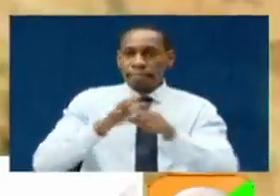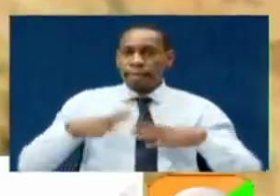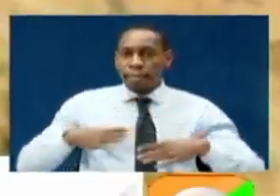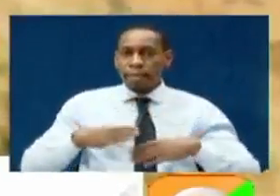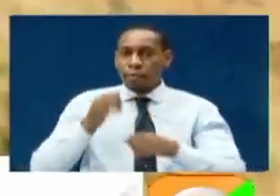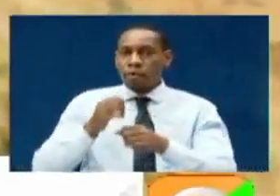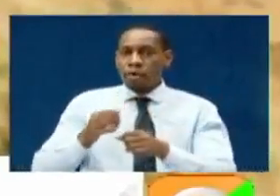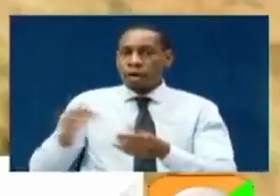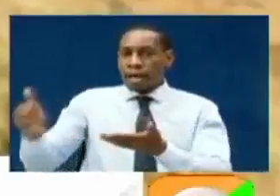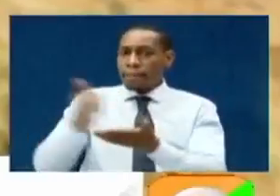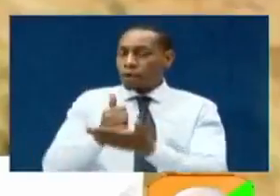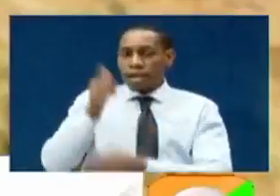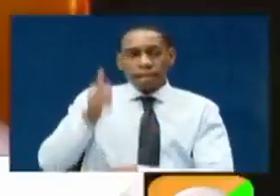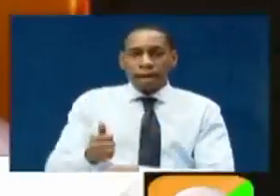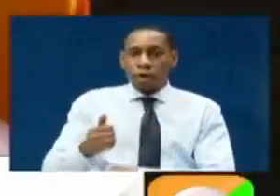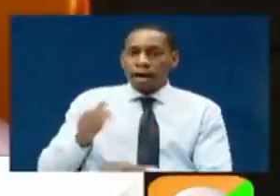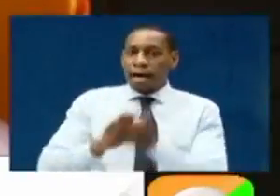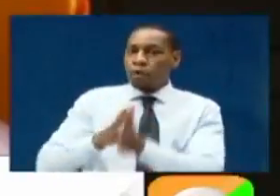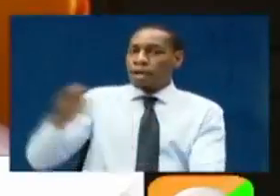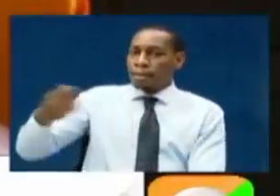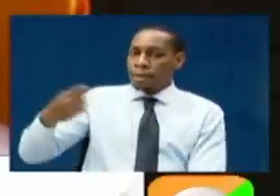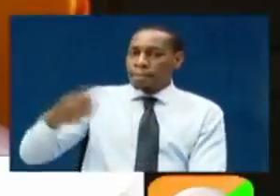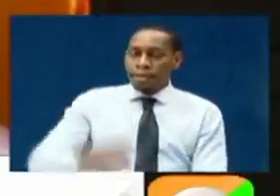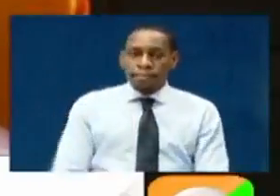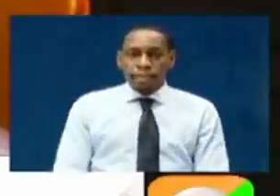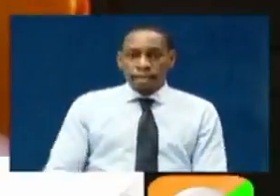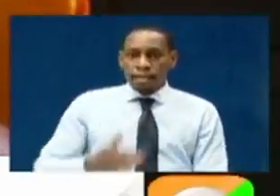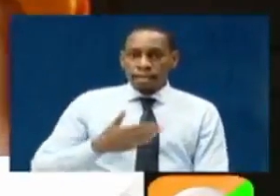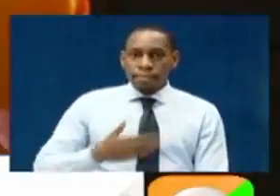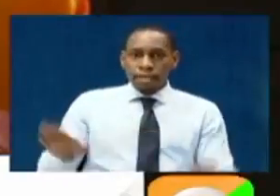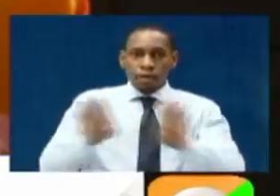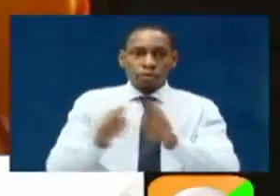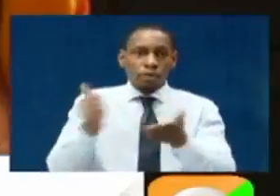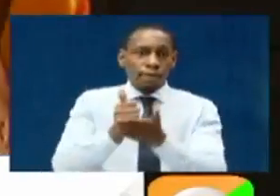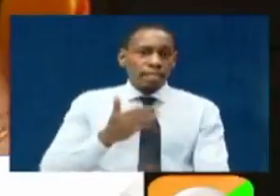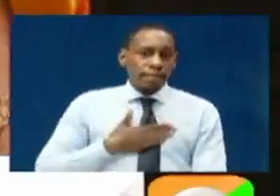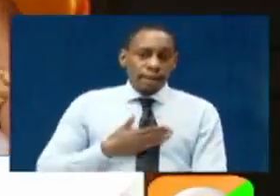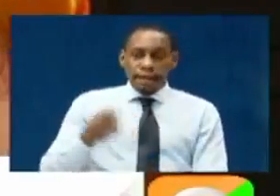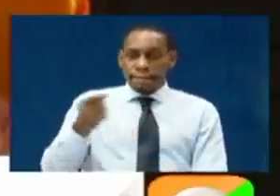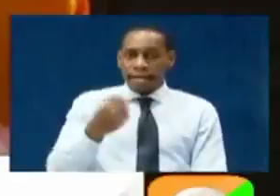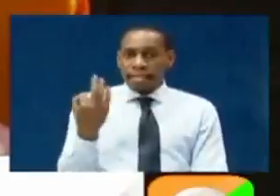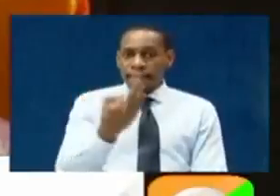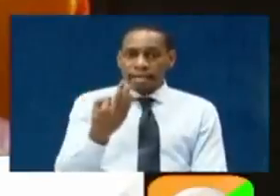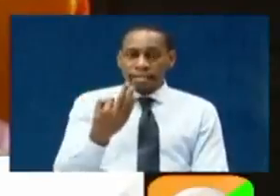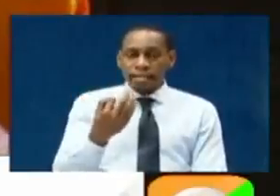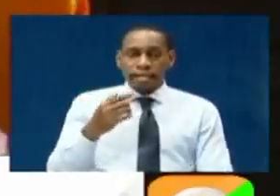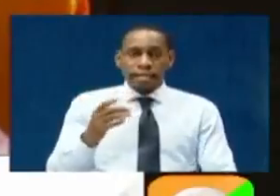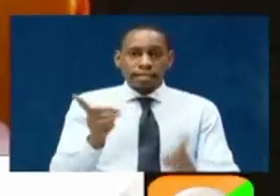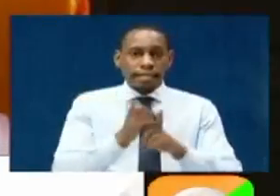ni mafreelancer, hawajaajiriwa, wana mshahara. And like for me, I closed my office in March